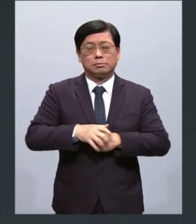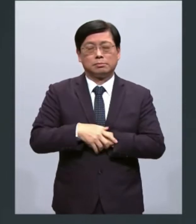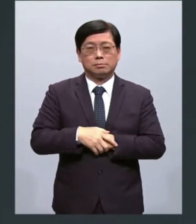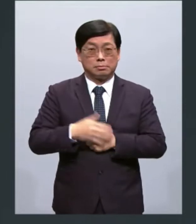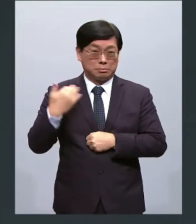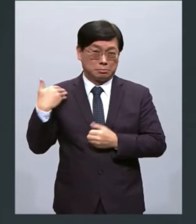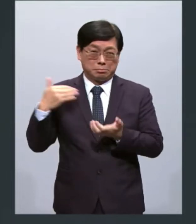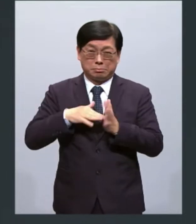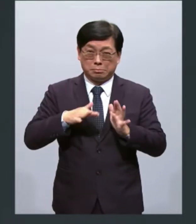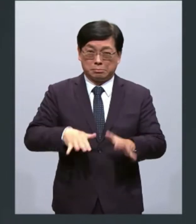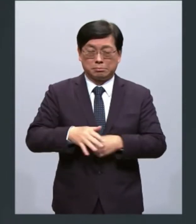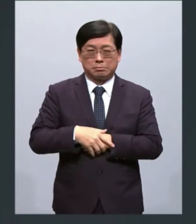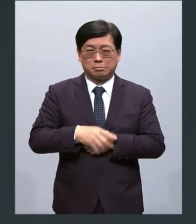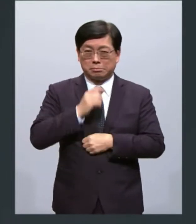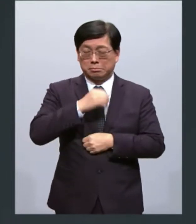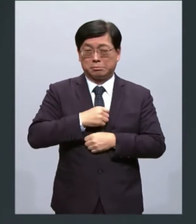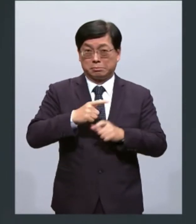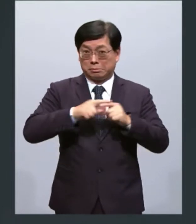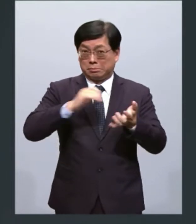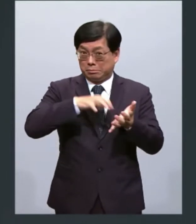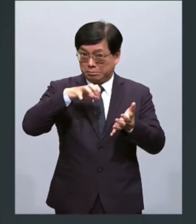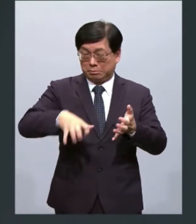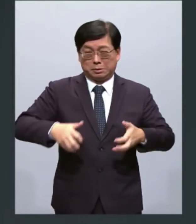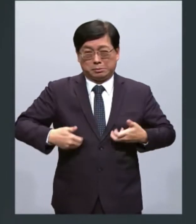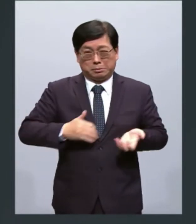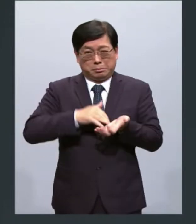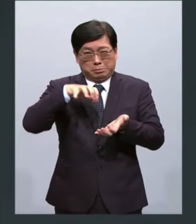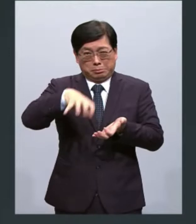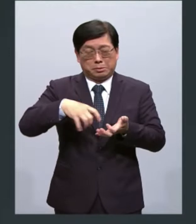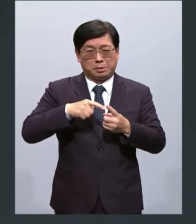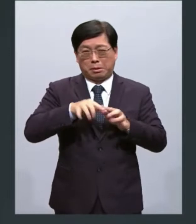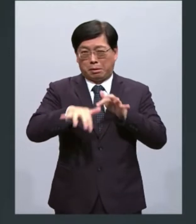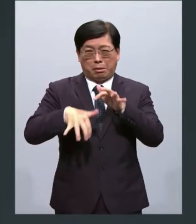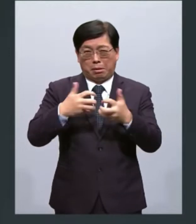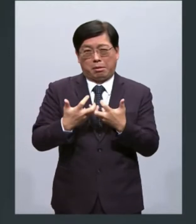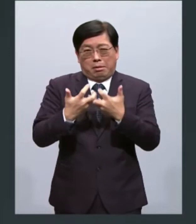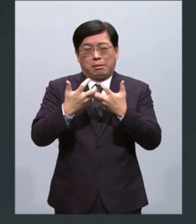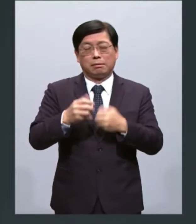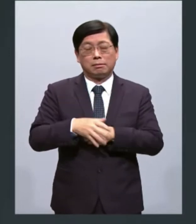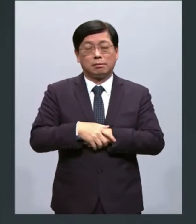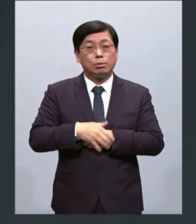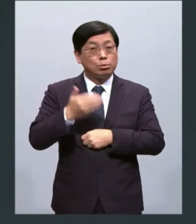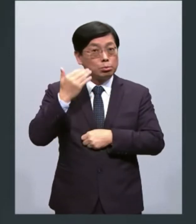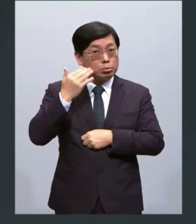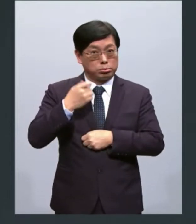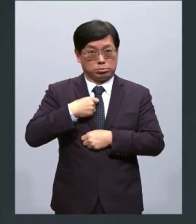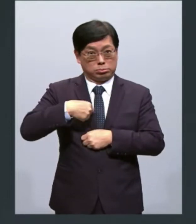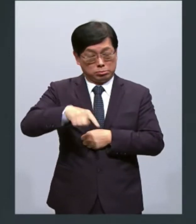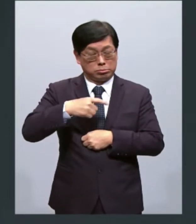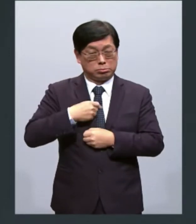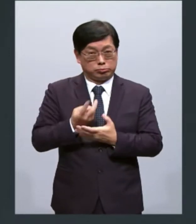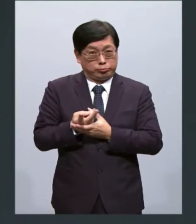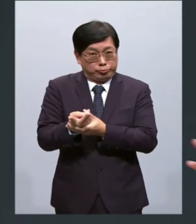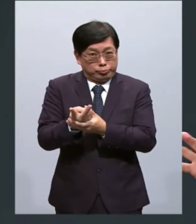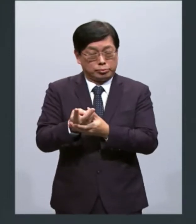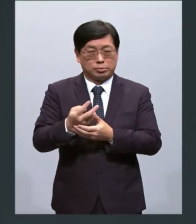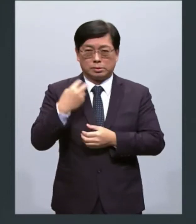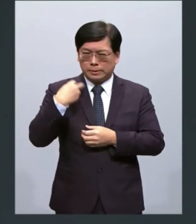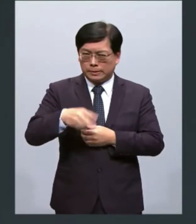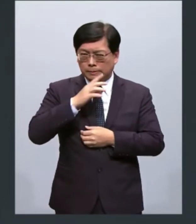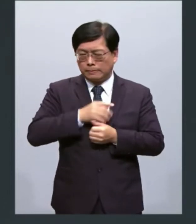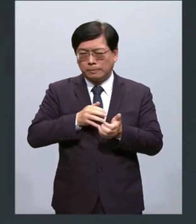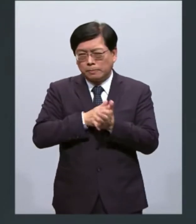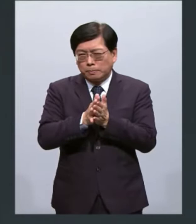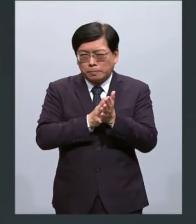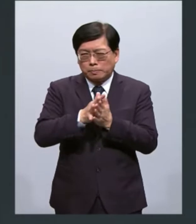来，各大医院、急诊处人满为患，要去住院，还要去瞧病